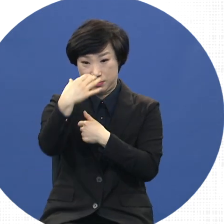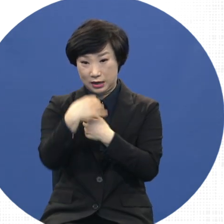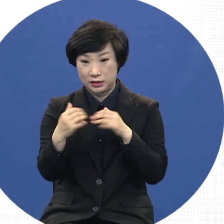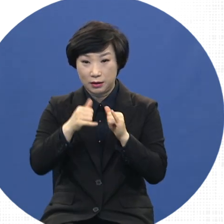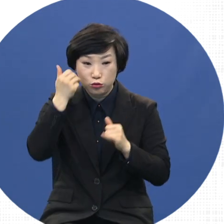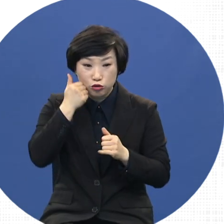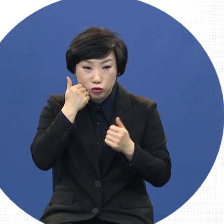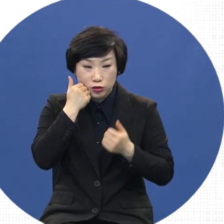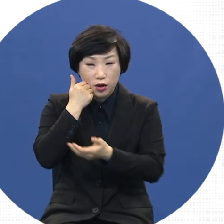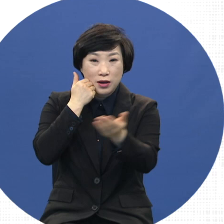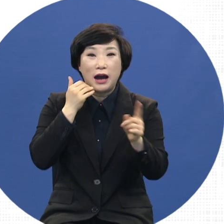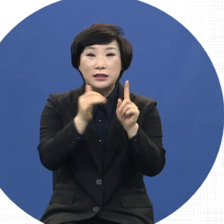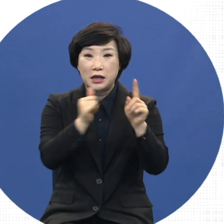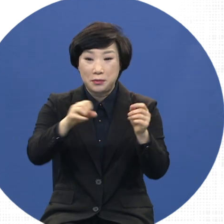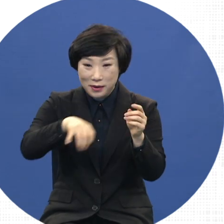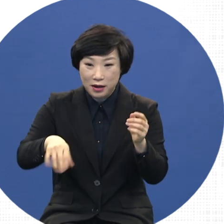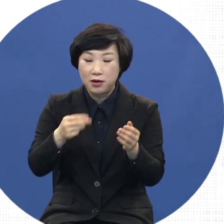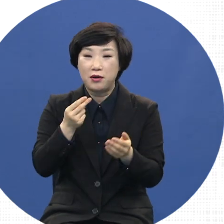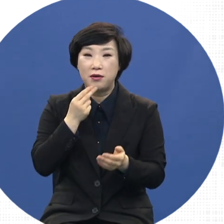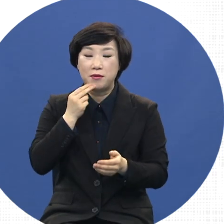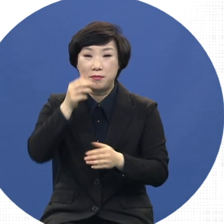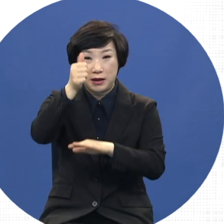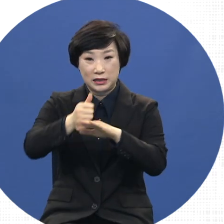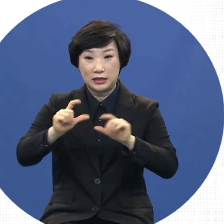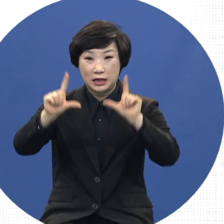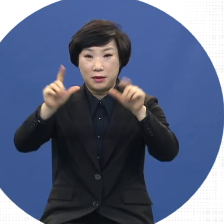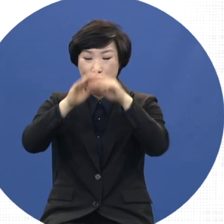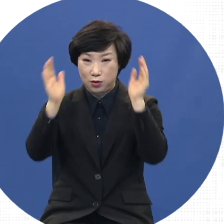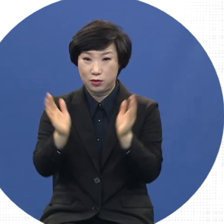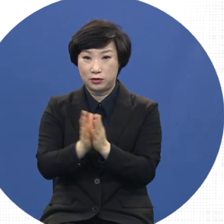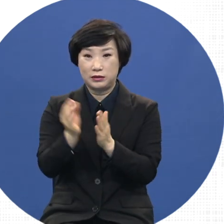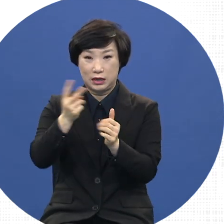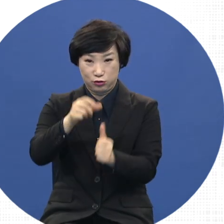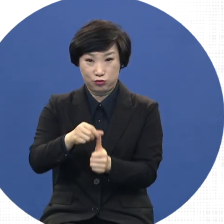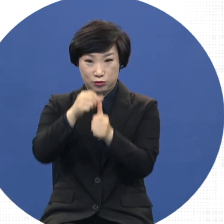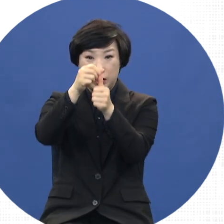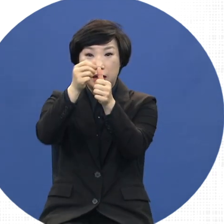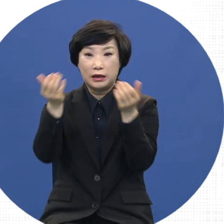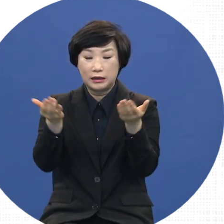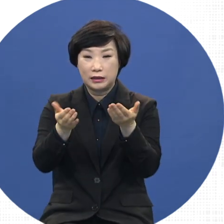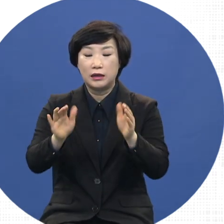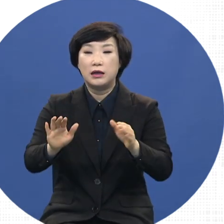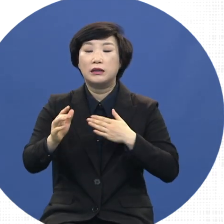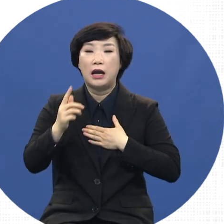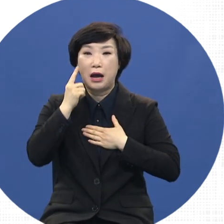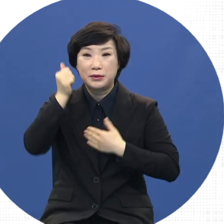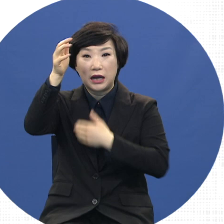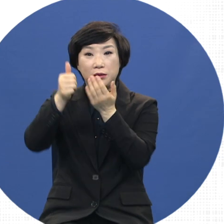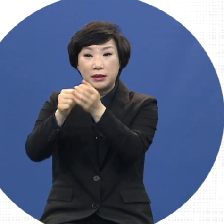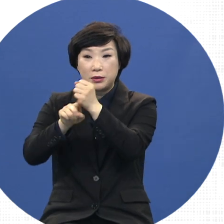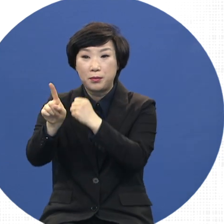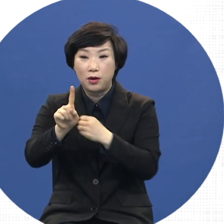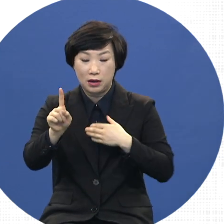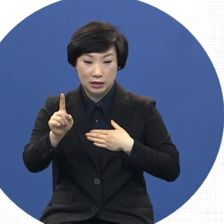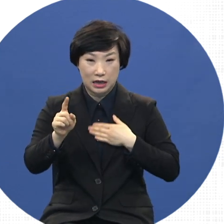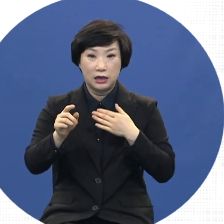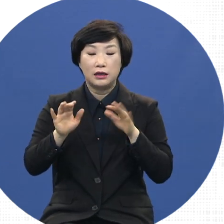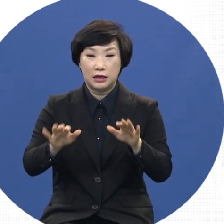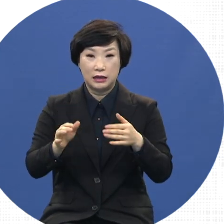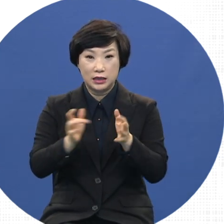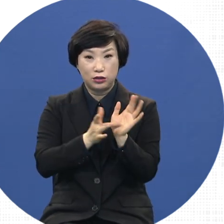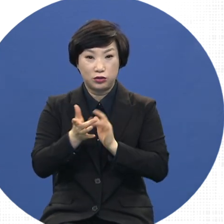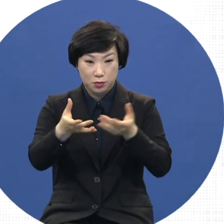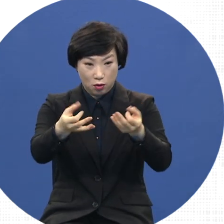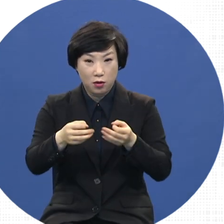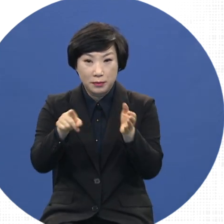잃어버리지 아니하고 마지막 날에 다시 살리는 이것이니라. 내 아버지의 뜻은 아들을 보고 믿는 자마다